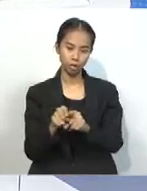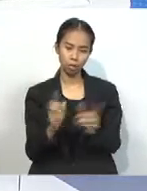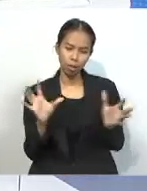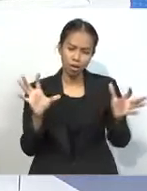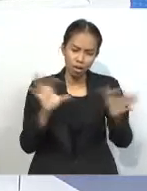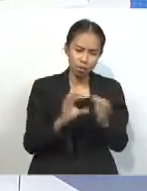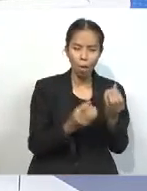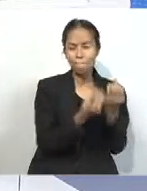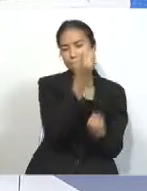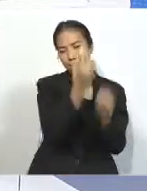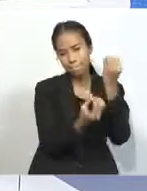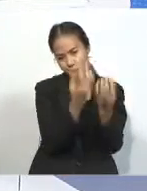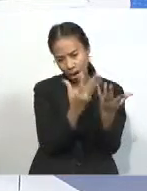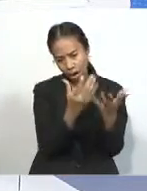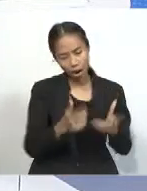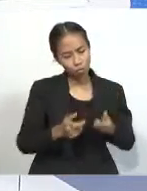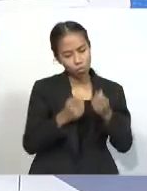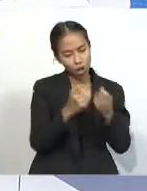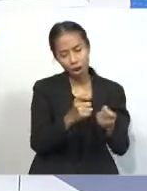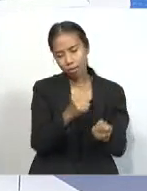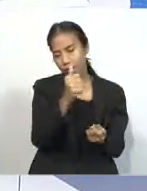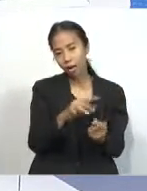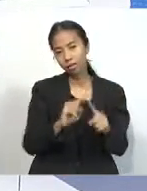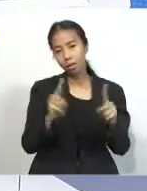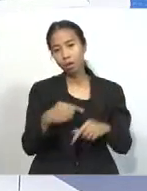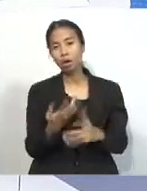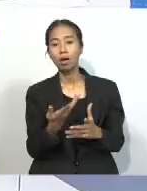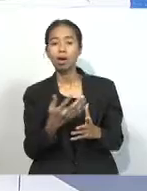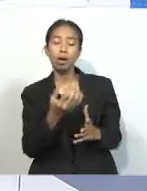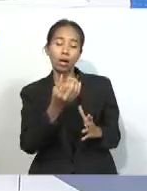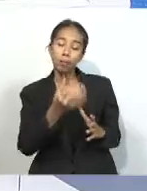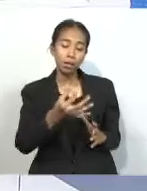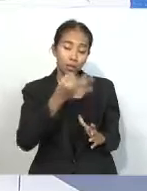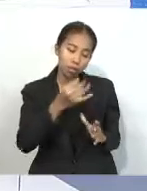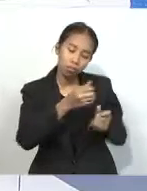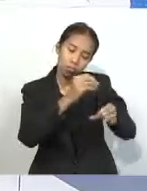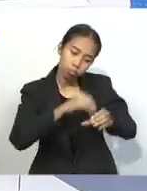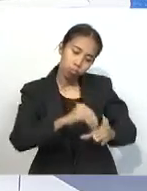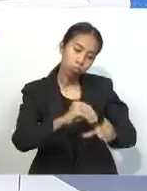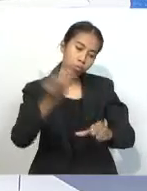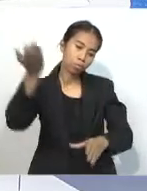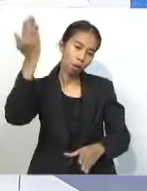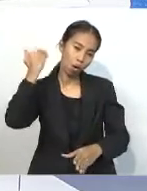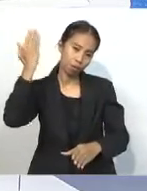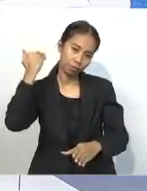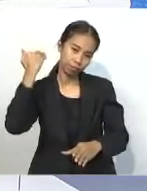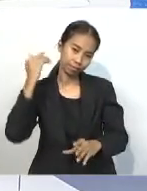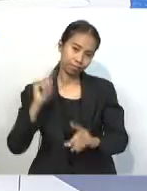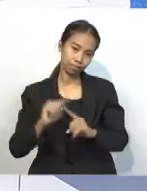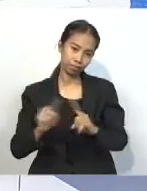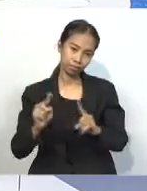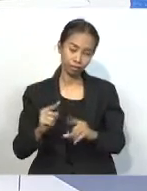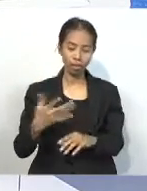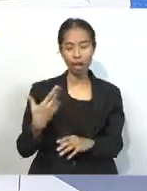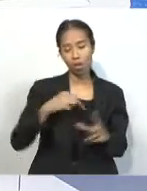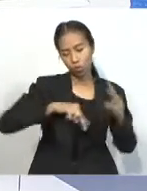บ้างในพื้นที่ที่เขาไม่ได้อนุญาตให้เข้าไปแต่ไปทำกินทำมาหากินเนี่ยมาตั้งแต่ก่อนที่มีการเอา